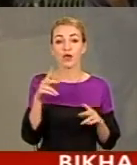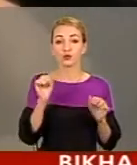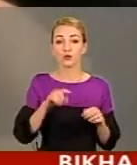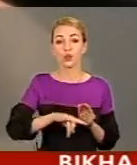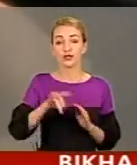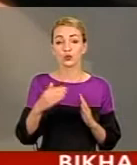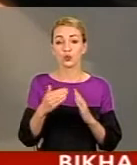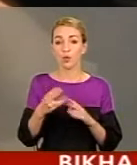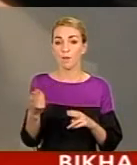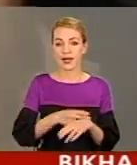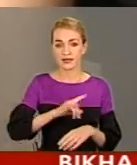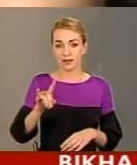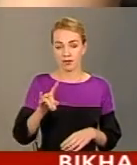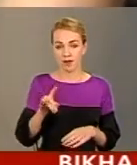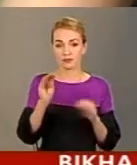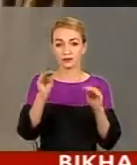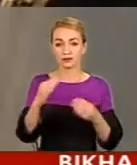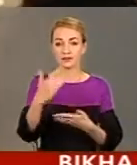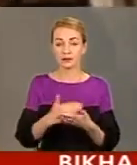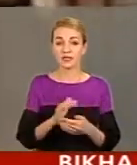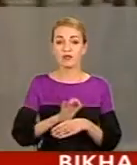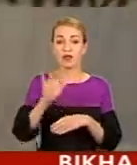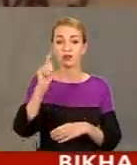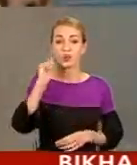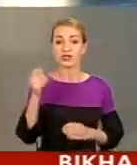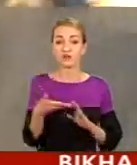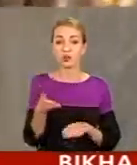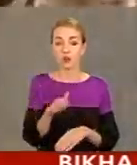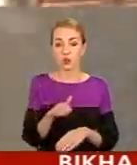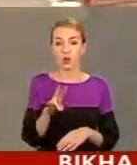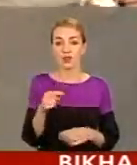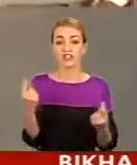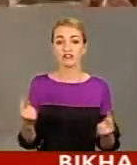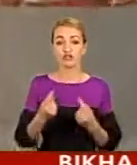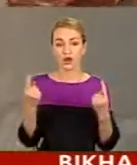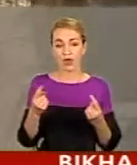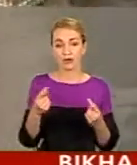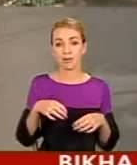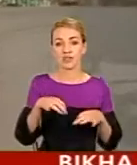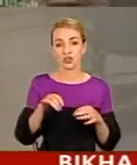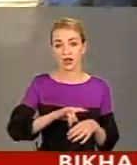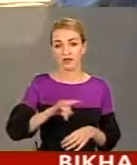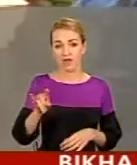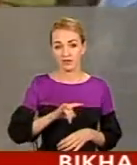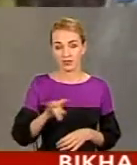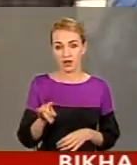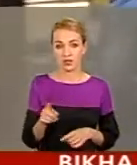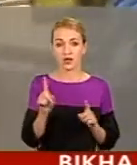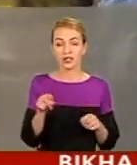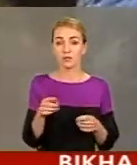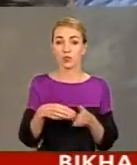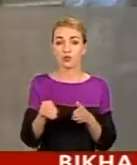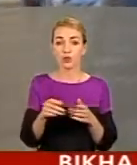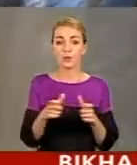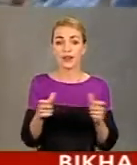полетіти додому без літака. Нині складають списки, аби відправити українців додому на звичайних пасажирських авіалініях. Втім, купуватимуть